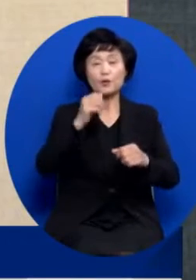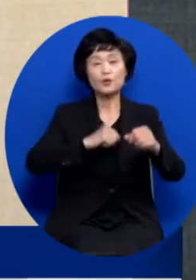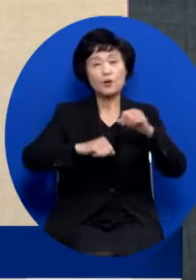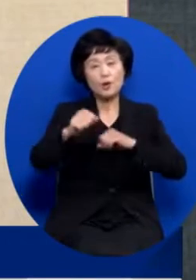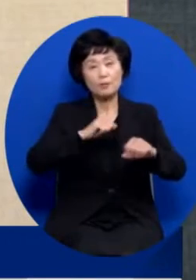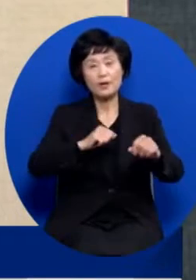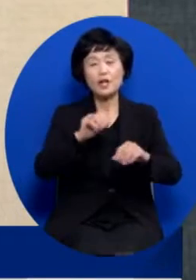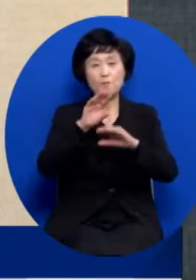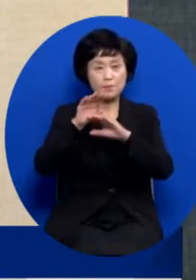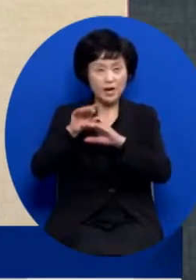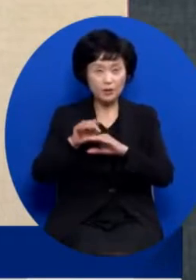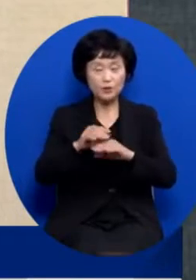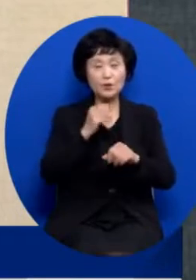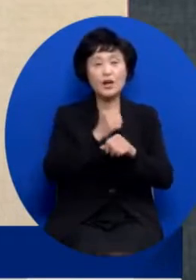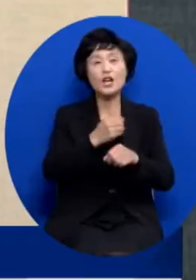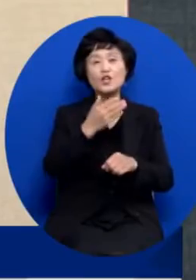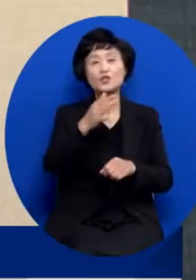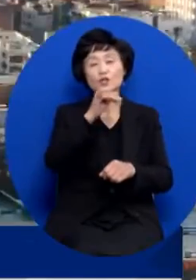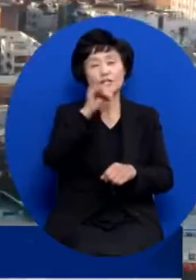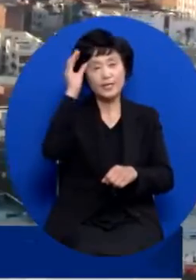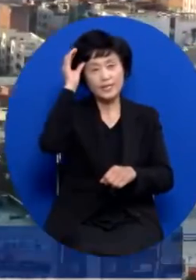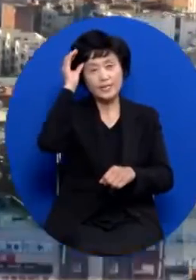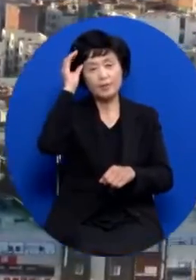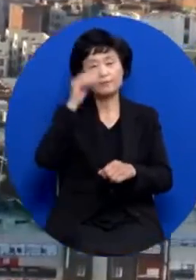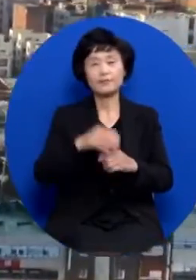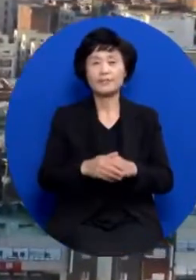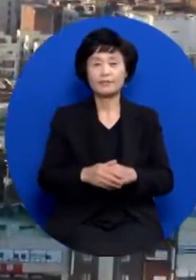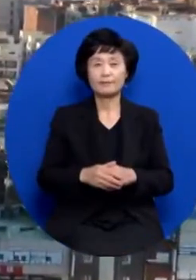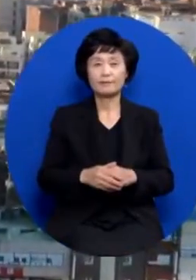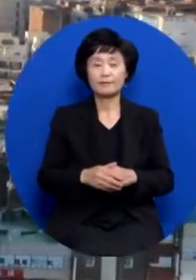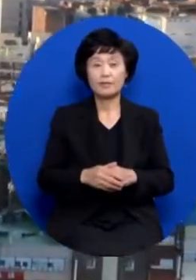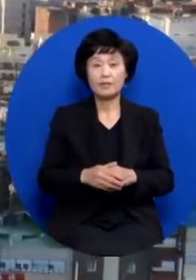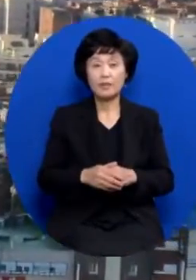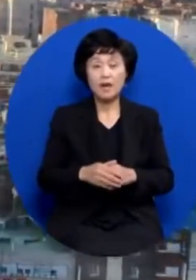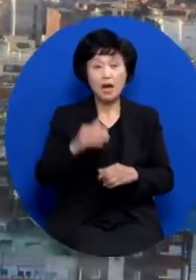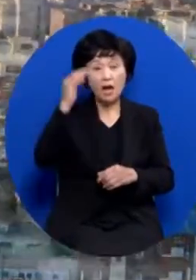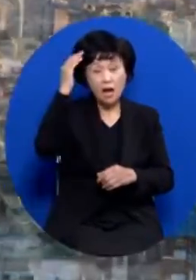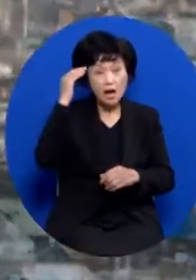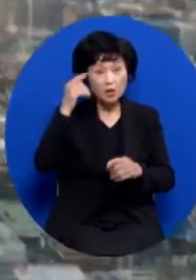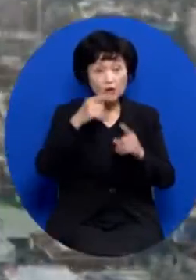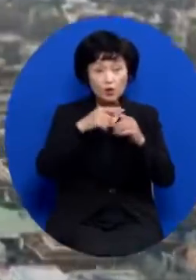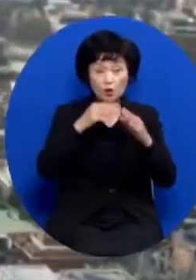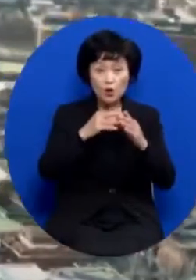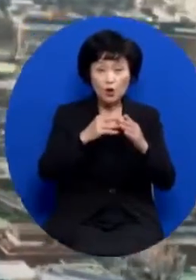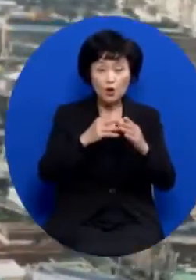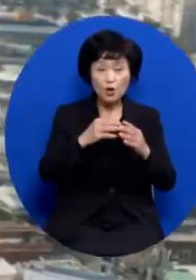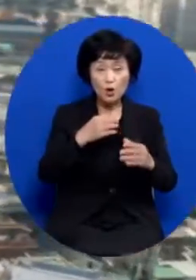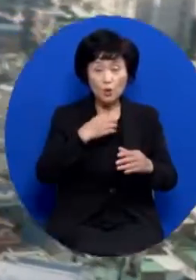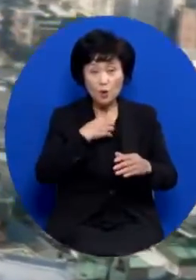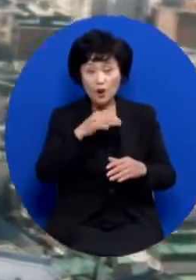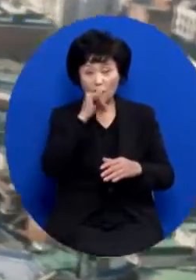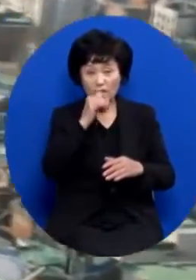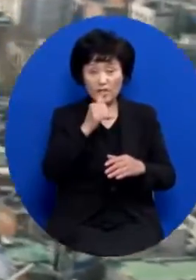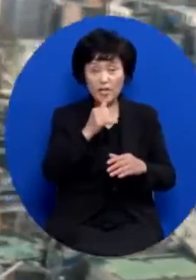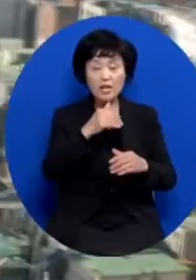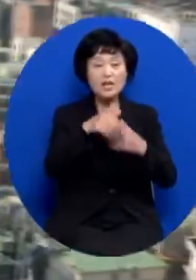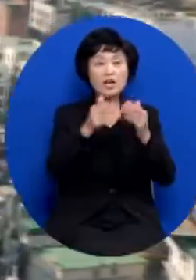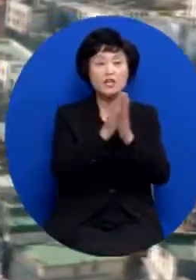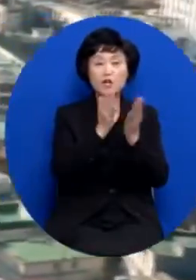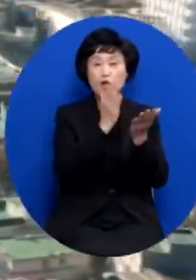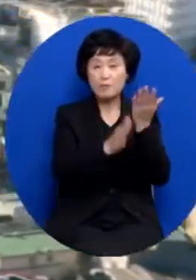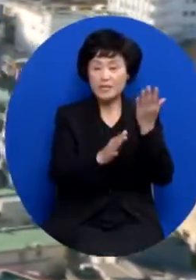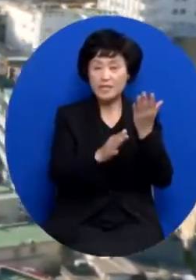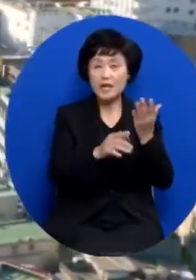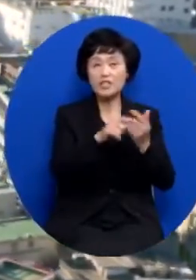토의가 이루어지기를 기대해 봅니다. CTS 측은 한국교회를 위협하는 반성경적 움직임에 맞서는 순수